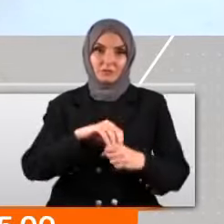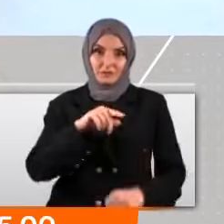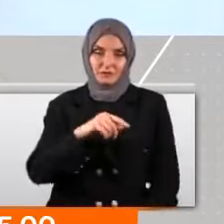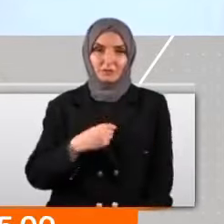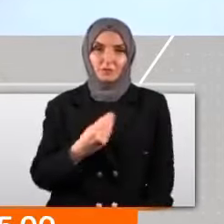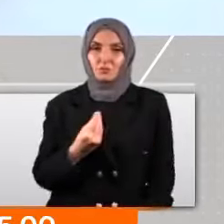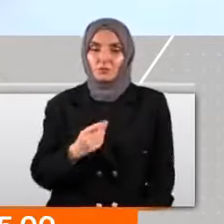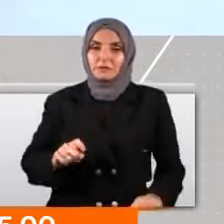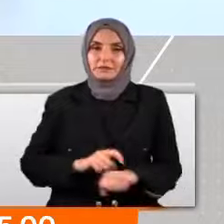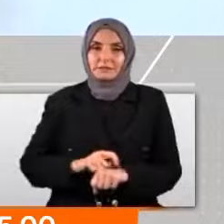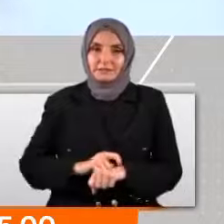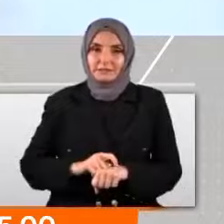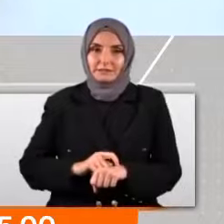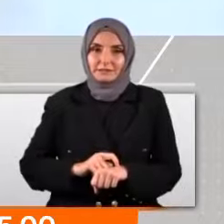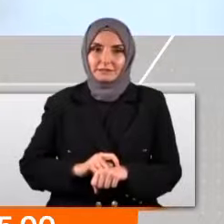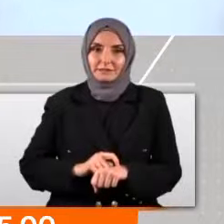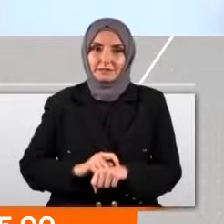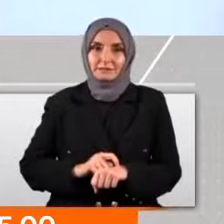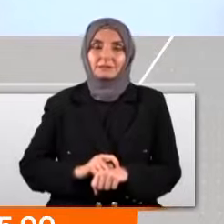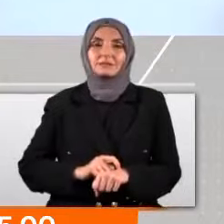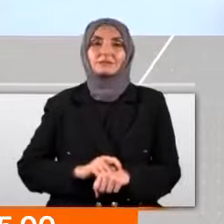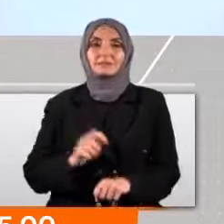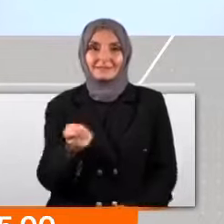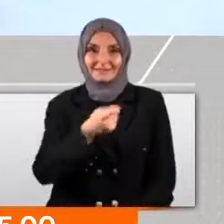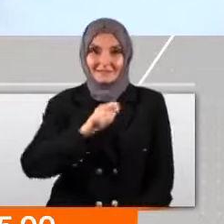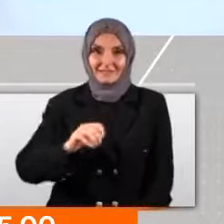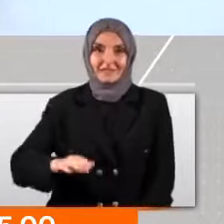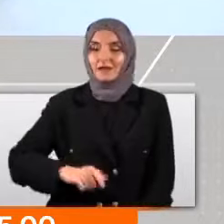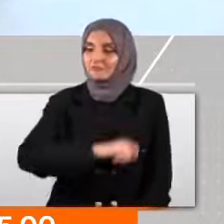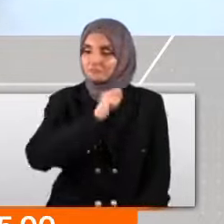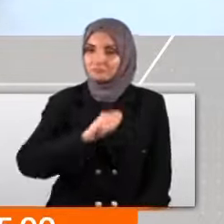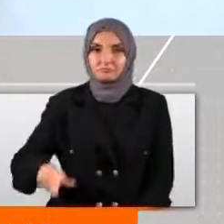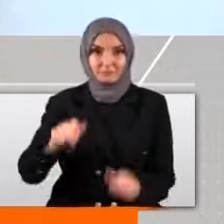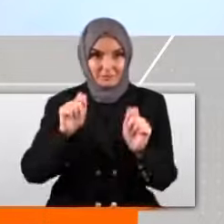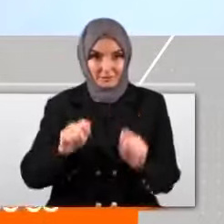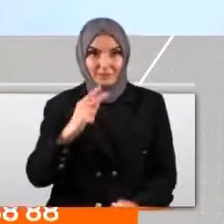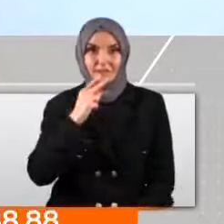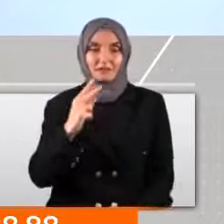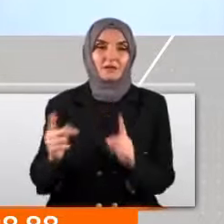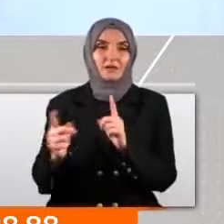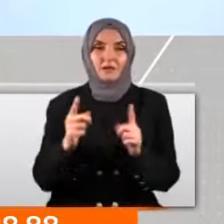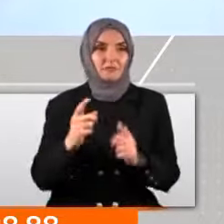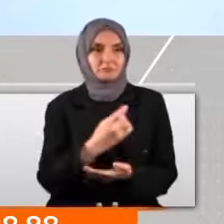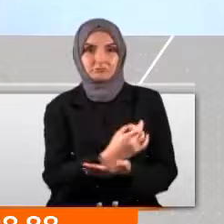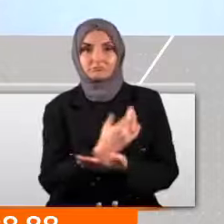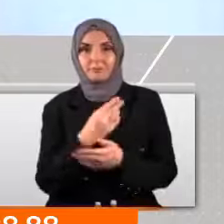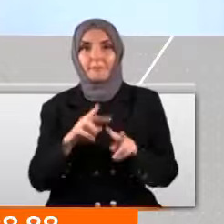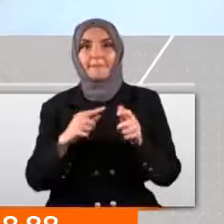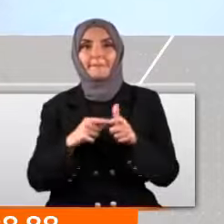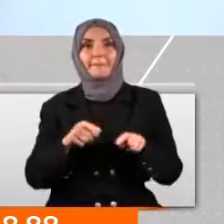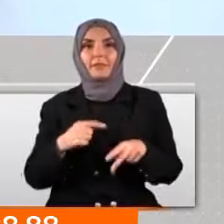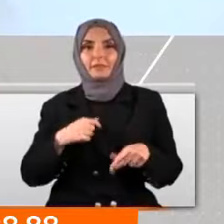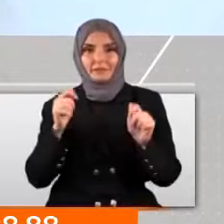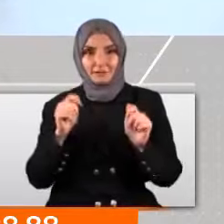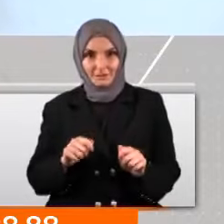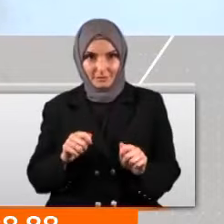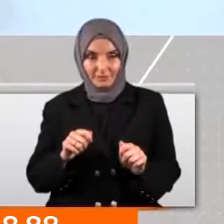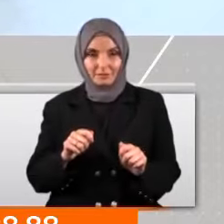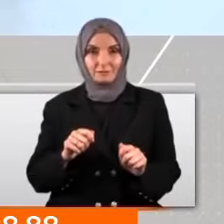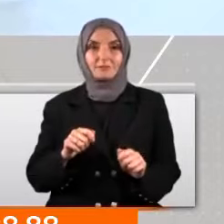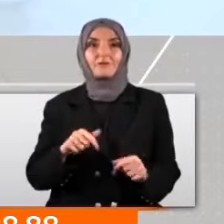yere fırlattım ve beni 2 sene men ettiler. Dünya Federasyonu'na karşı açtığımız davada 2 yıllık men iptal oldu. Amerikalılara